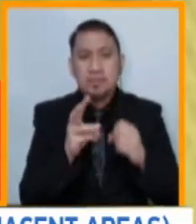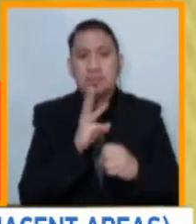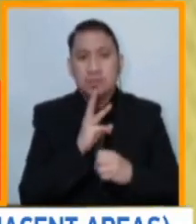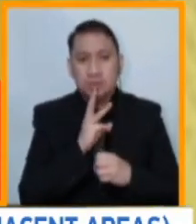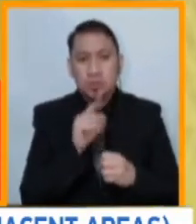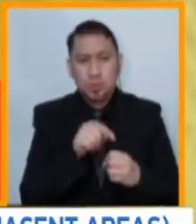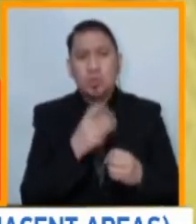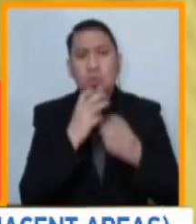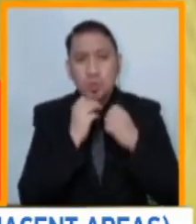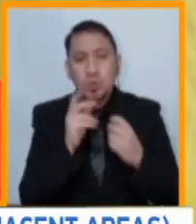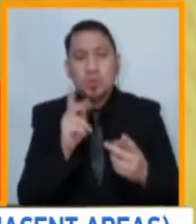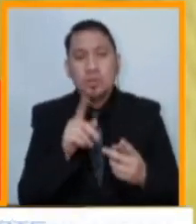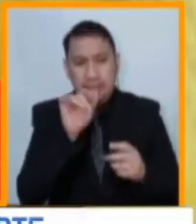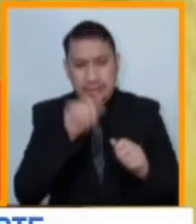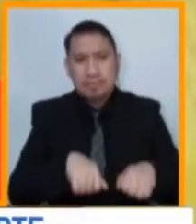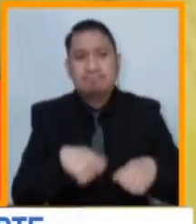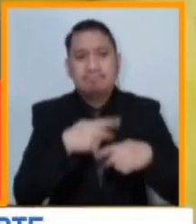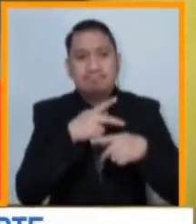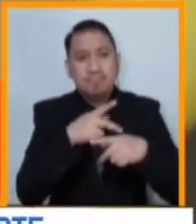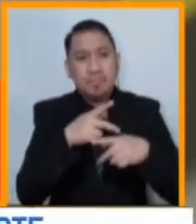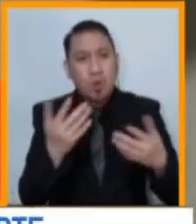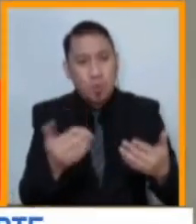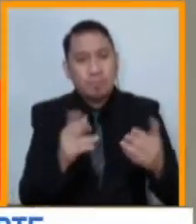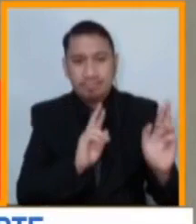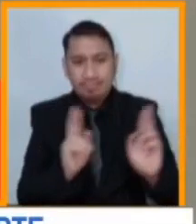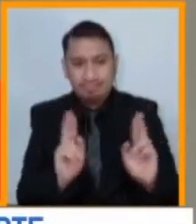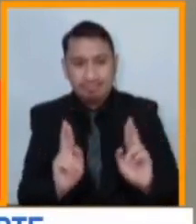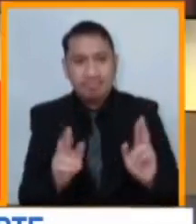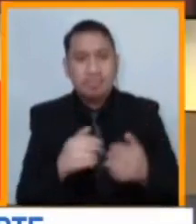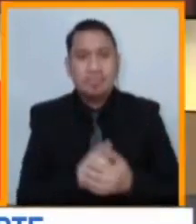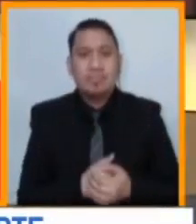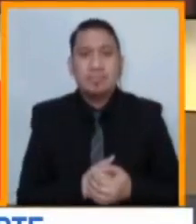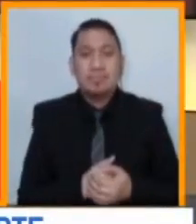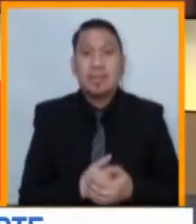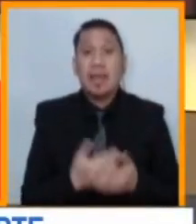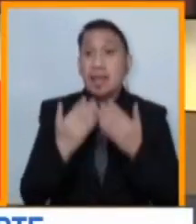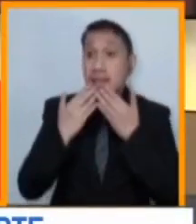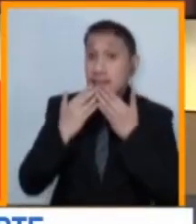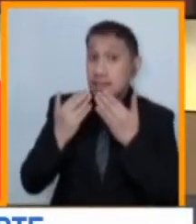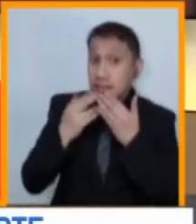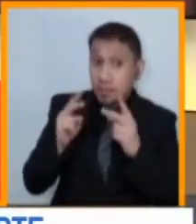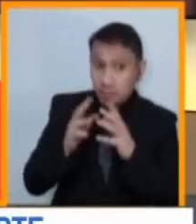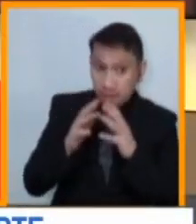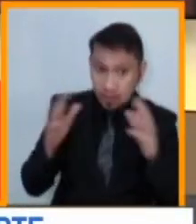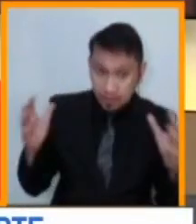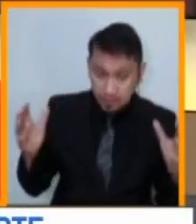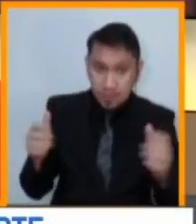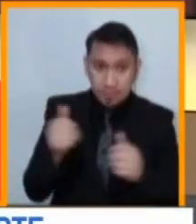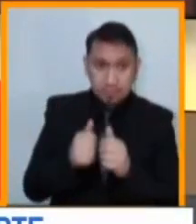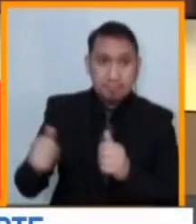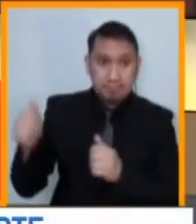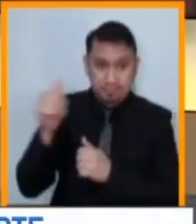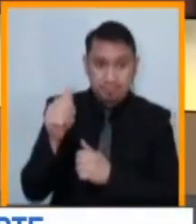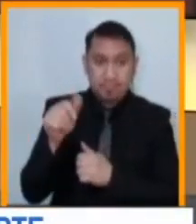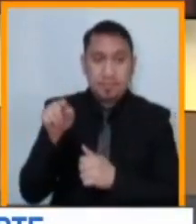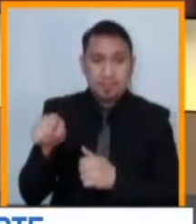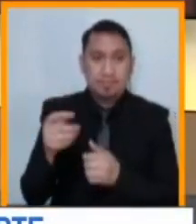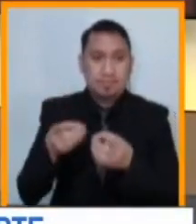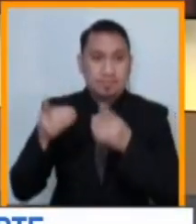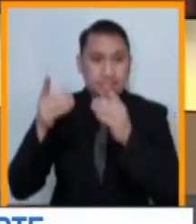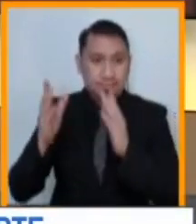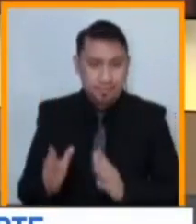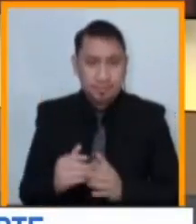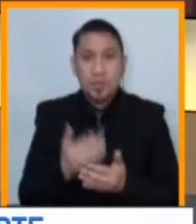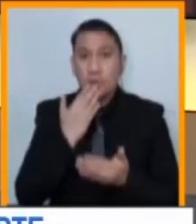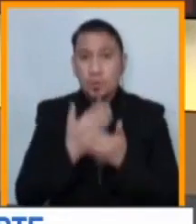mapangalagaan itong kasalukuyang sitwasyon po natin. Maraming salamat po NWRB Executive Director Sevilio David Jr. Magandang umaga po at ingat po